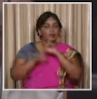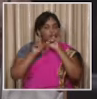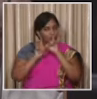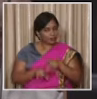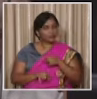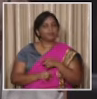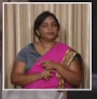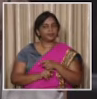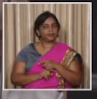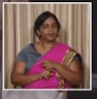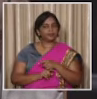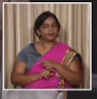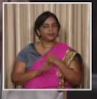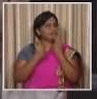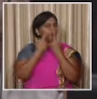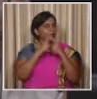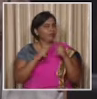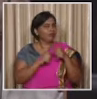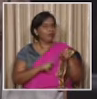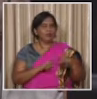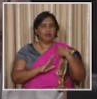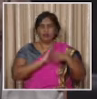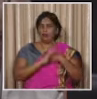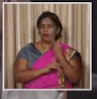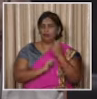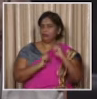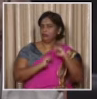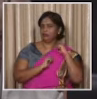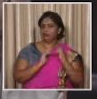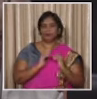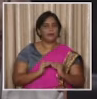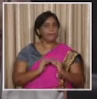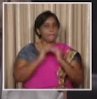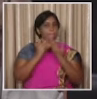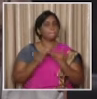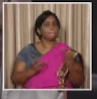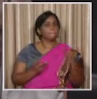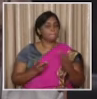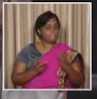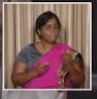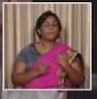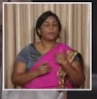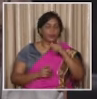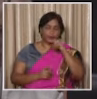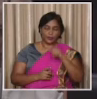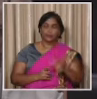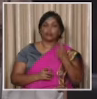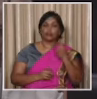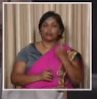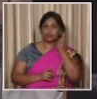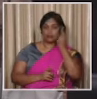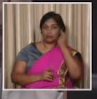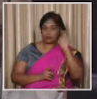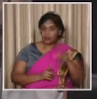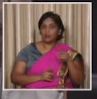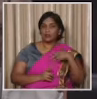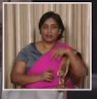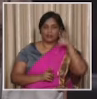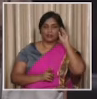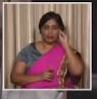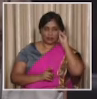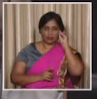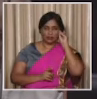වගේම දේවල් වලින් රටක ආර්ථිකයේ යථා තත්ත්වයට පත් කරන්න බැරි බව කිසියම් ආර්ථික දැනුමක් තියෙන අයට